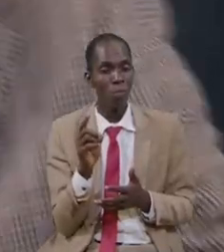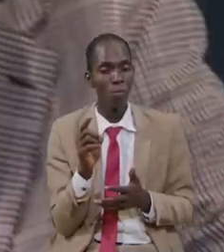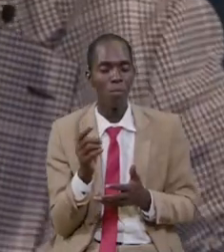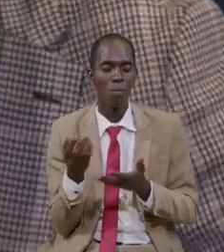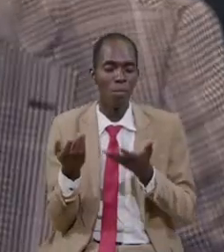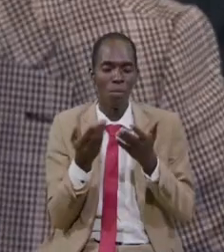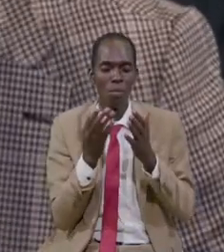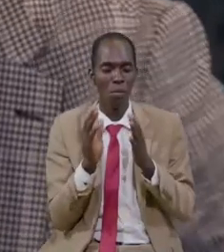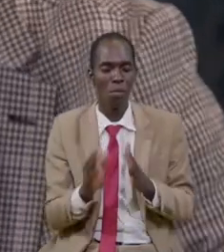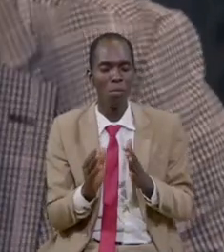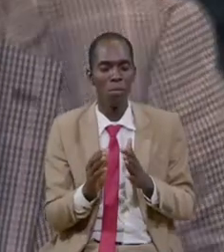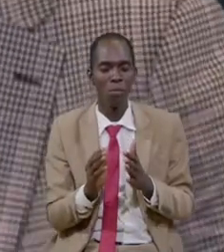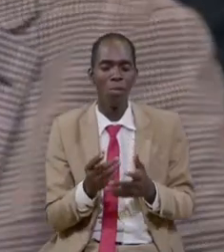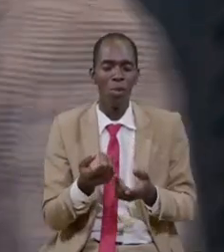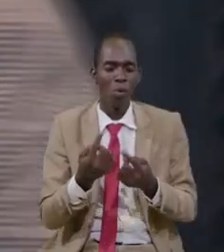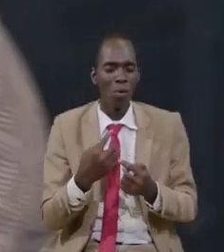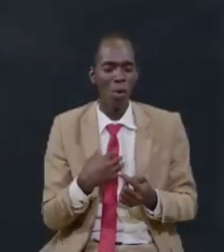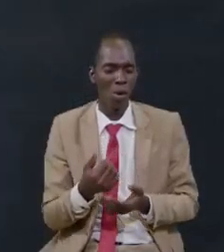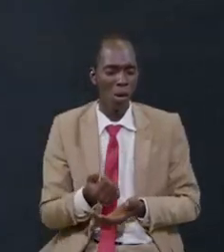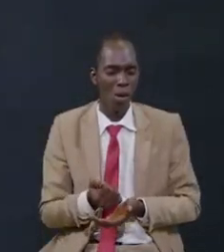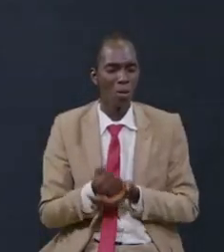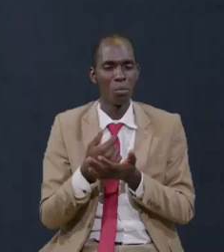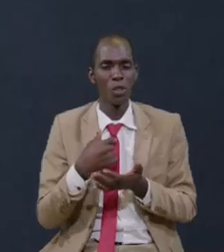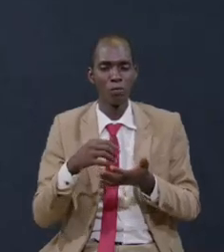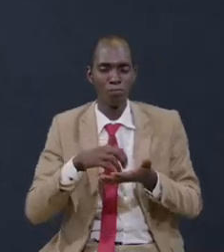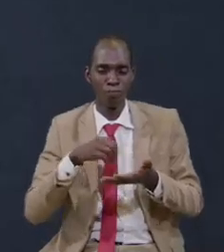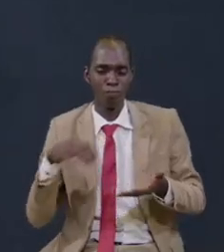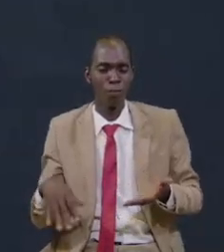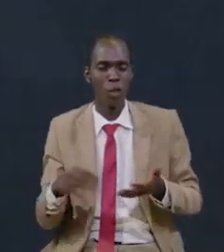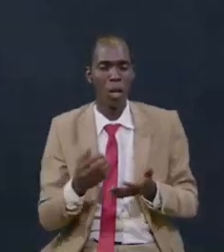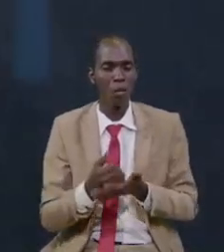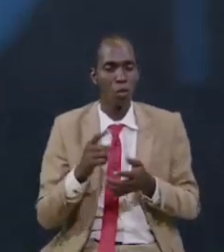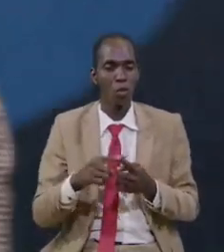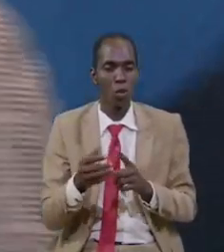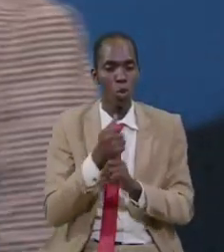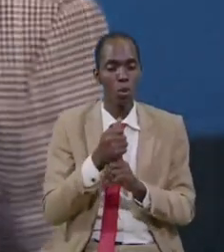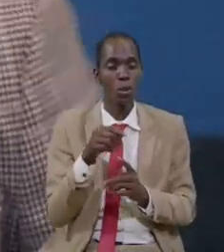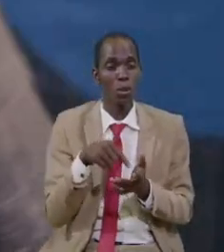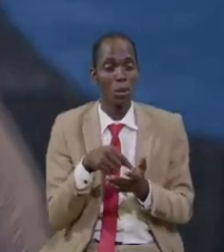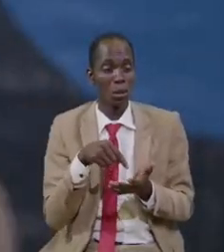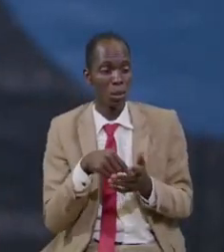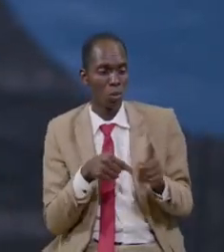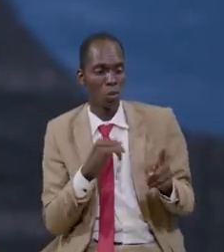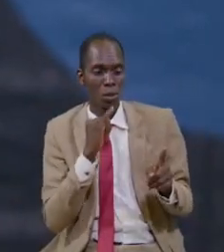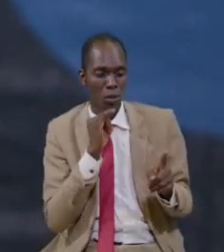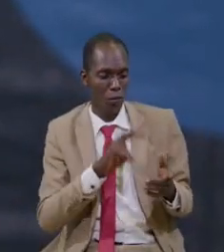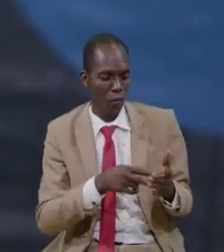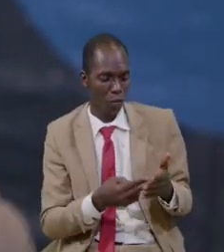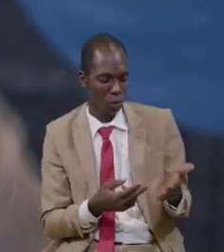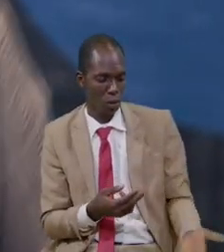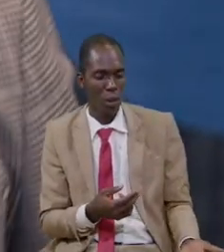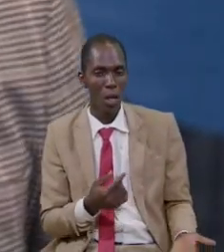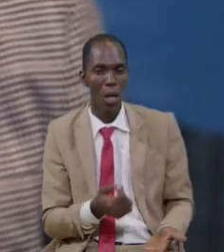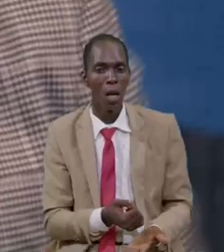ce serviteur vient m'aider à tenir ceci. Viens m'aider à tenir ceci. Oh, l'autre là partait maintenant. Viens m'aider